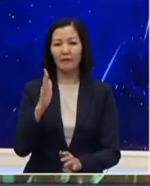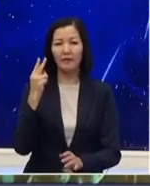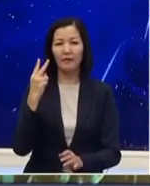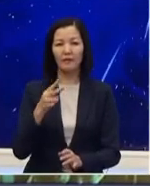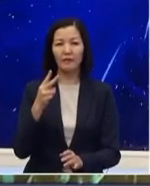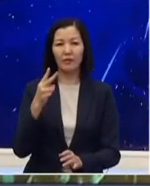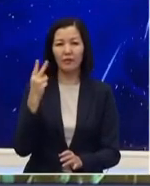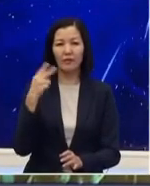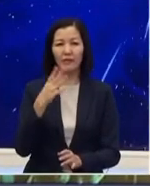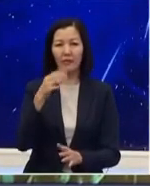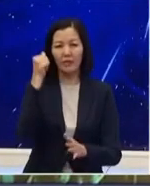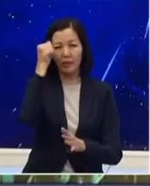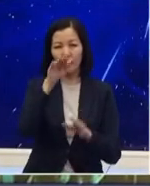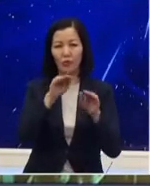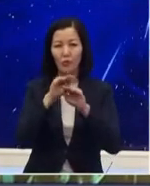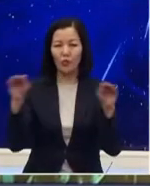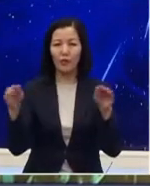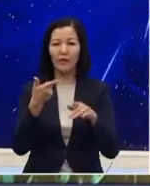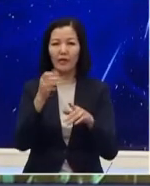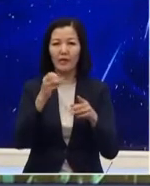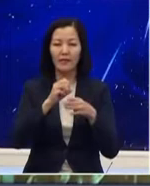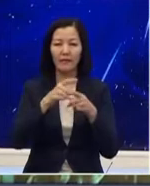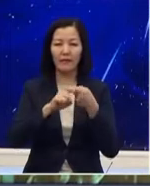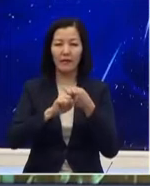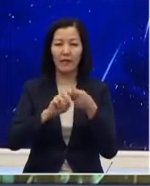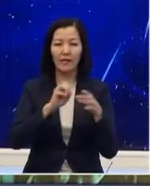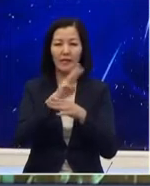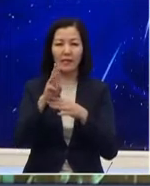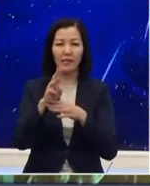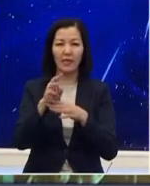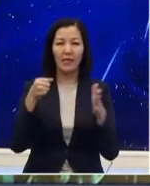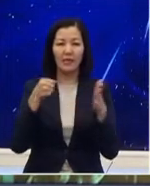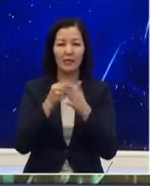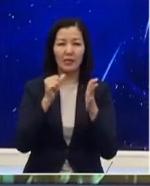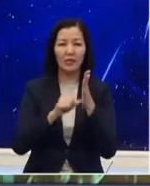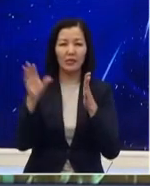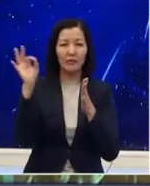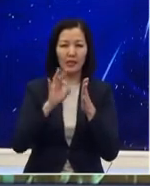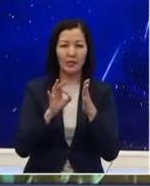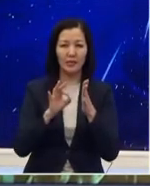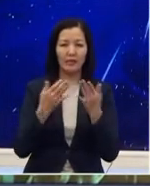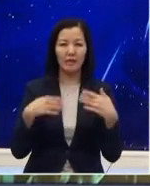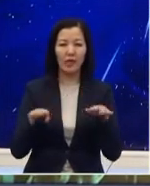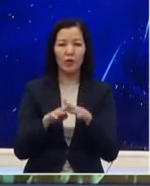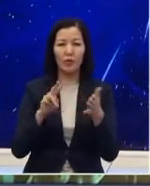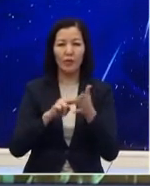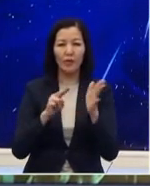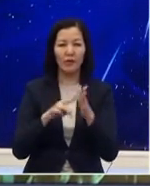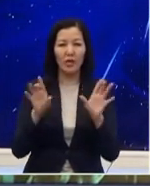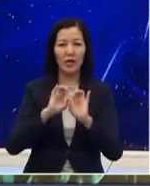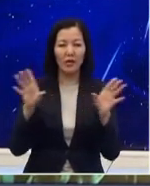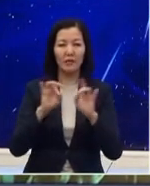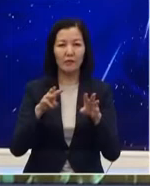В 2025 году уровень газификации в Казахстане достигнет 60%. Такой прогноз